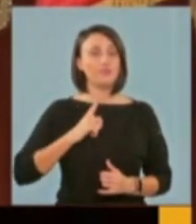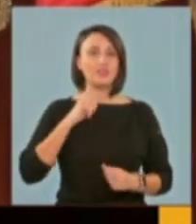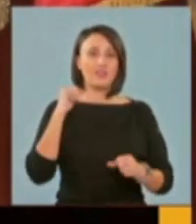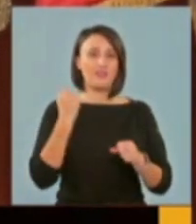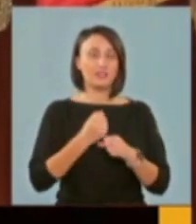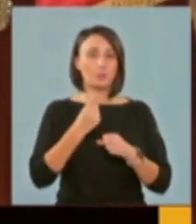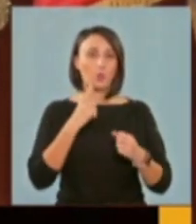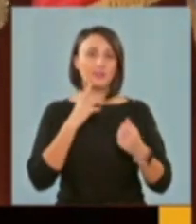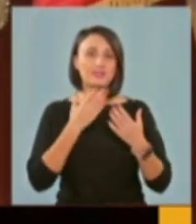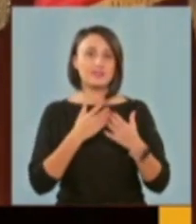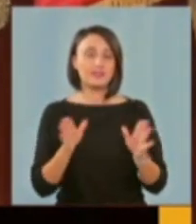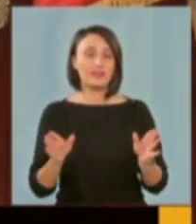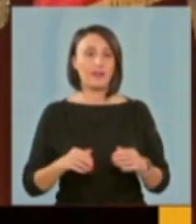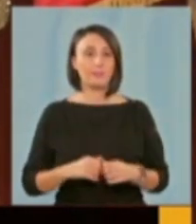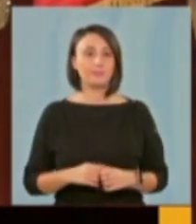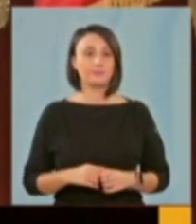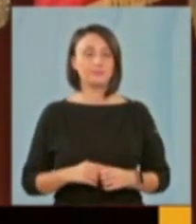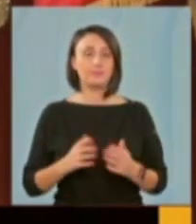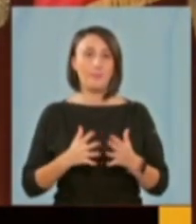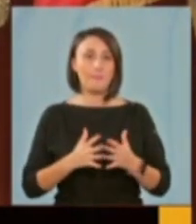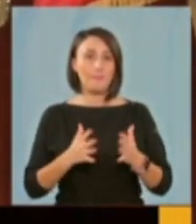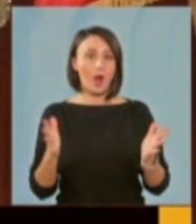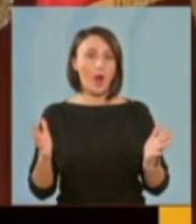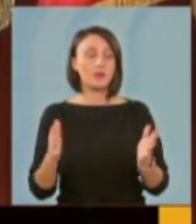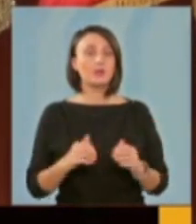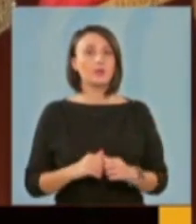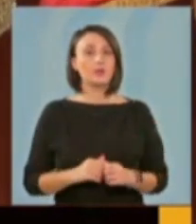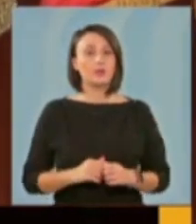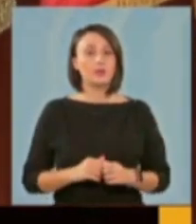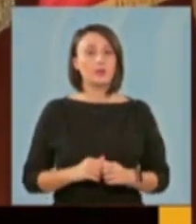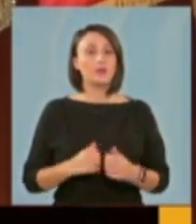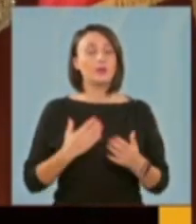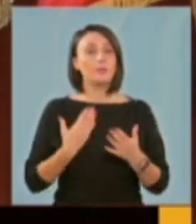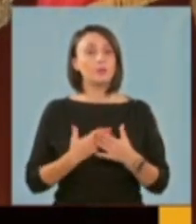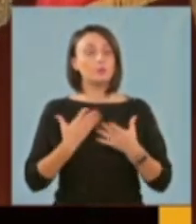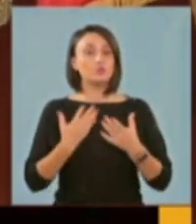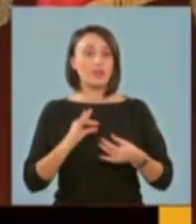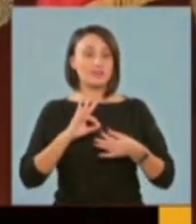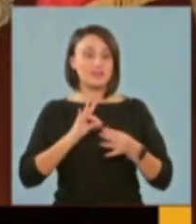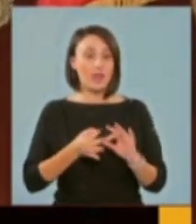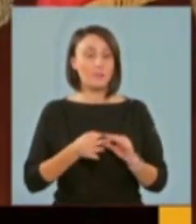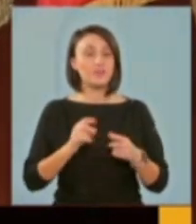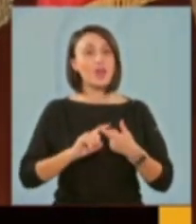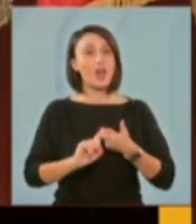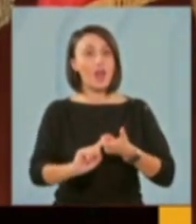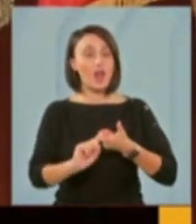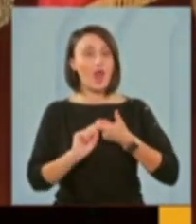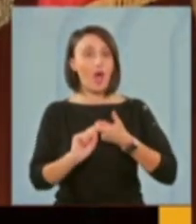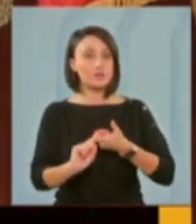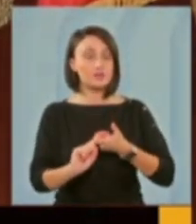facem o deschidere mare, mai mare în ceea ce privește relația cu